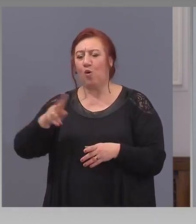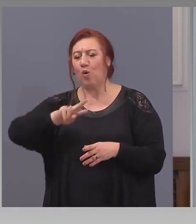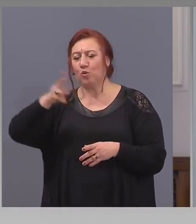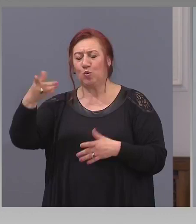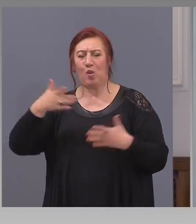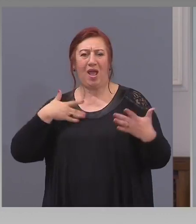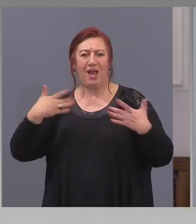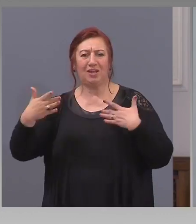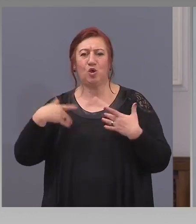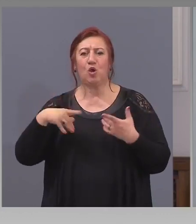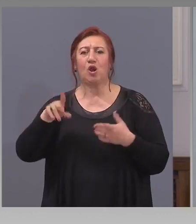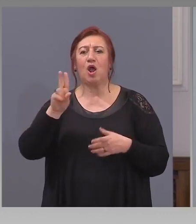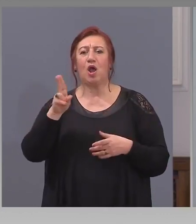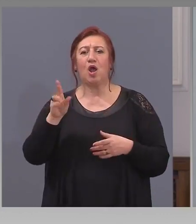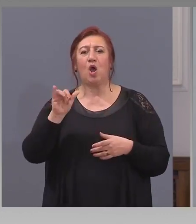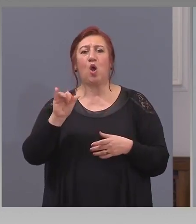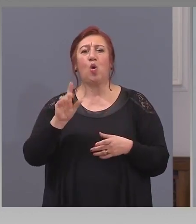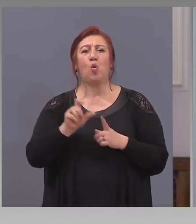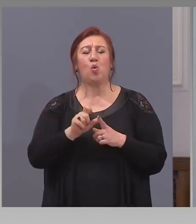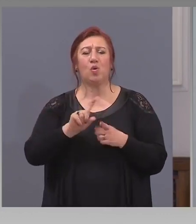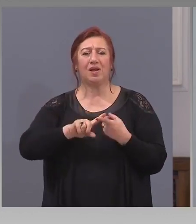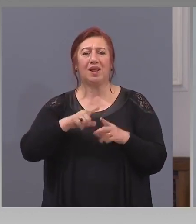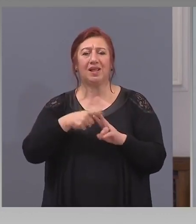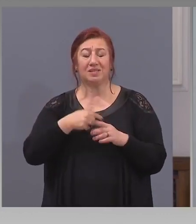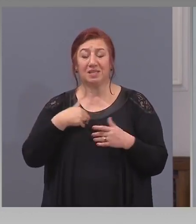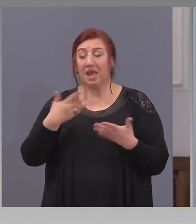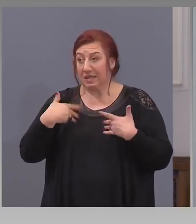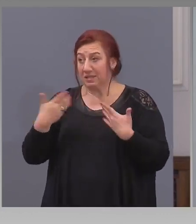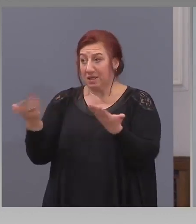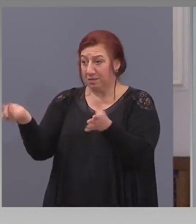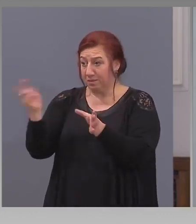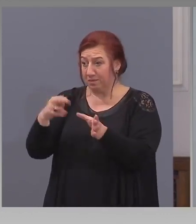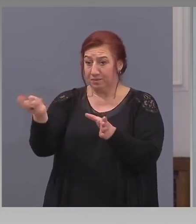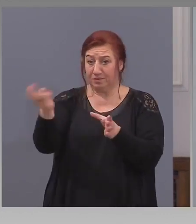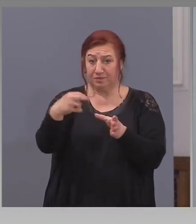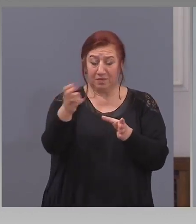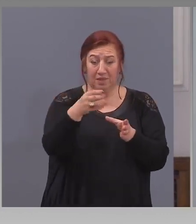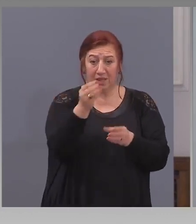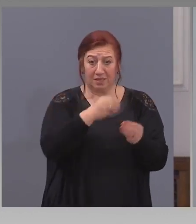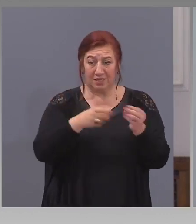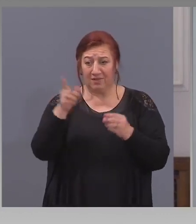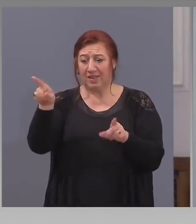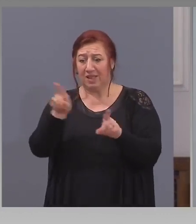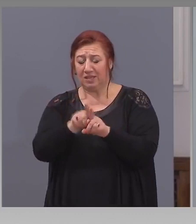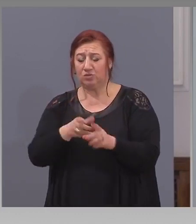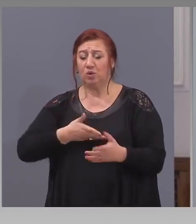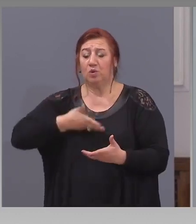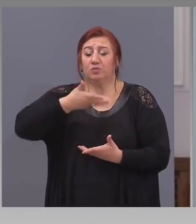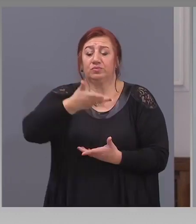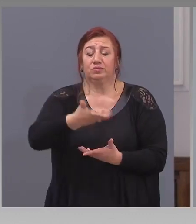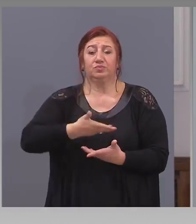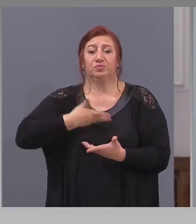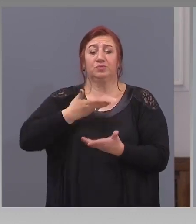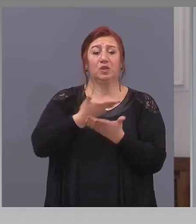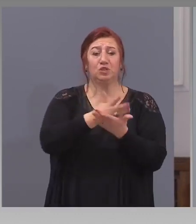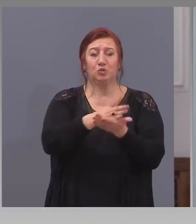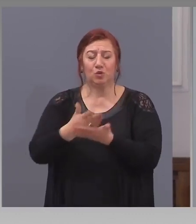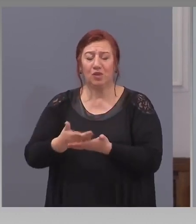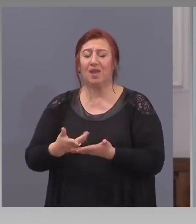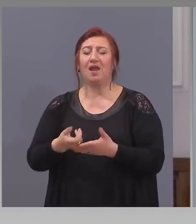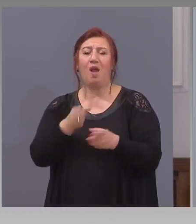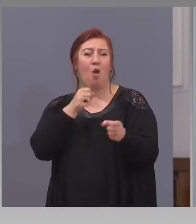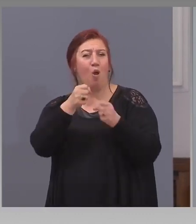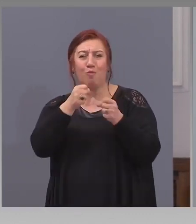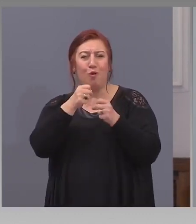е било в този съвет, нали, и те да излизат, да говорят, да споделят. Кобрата ми се